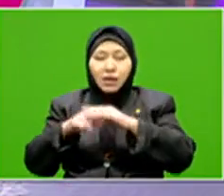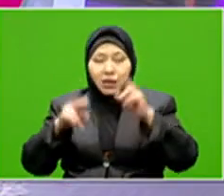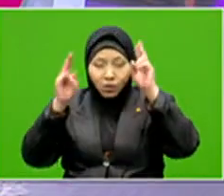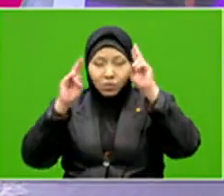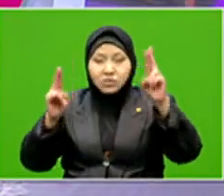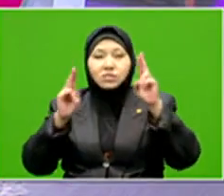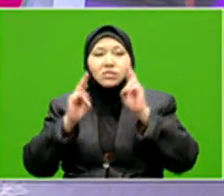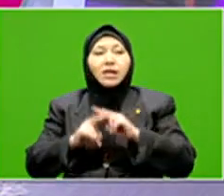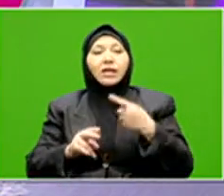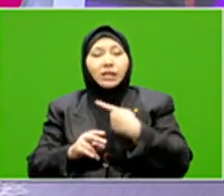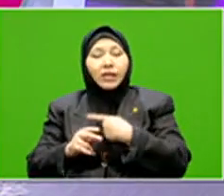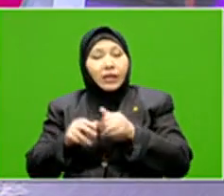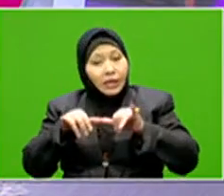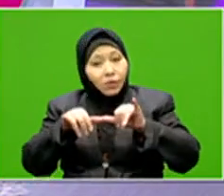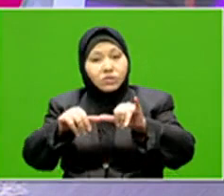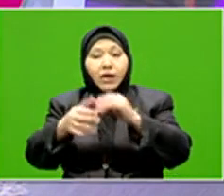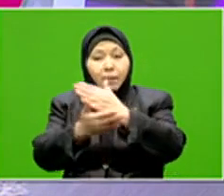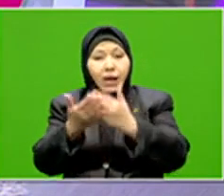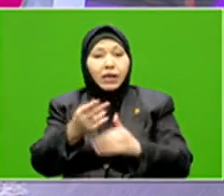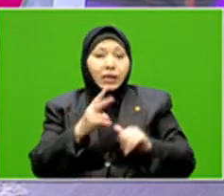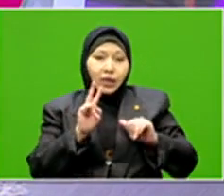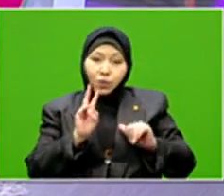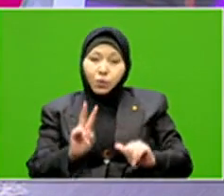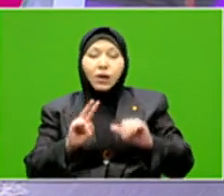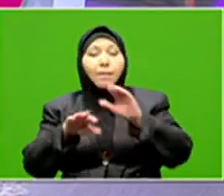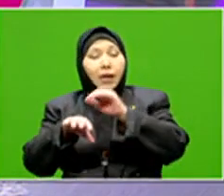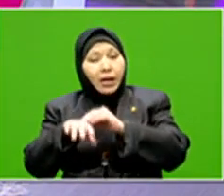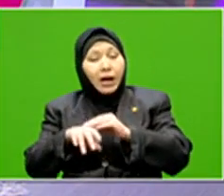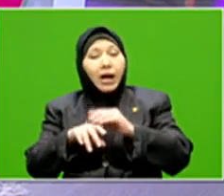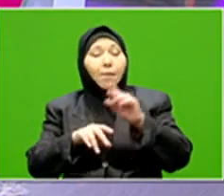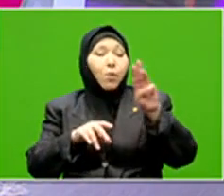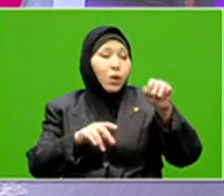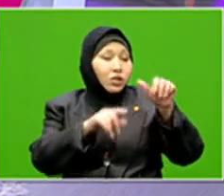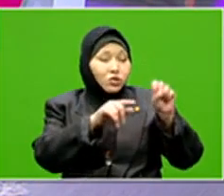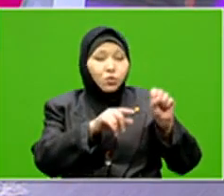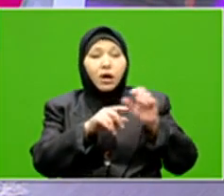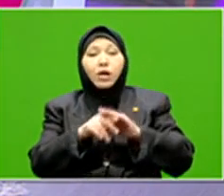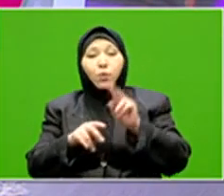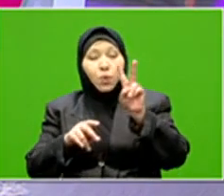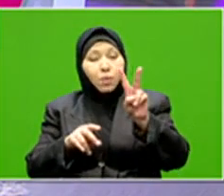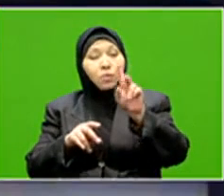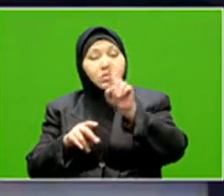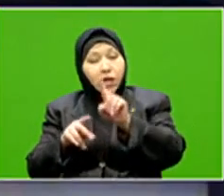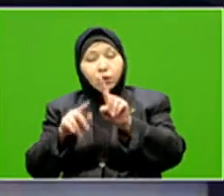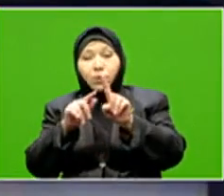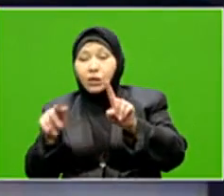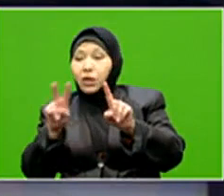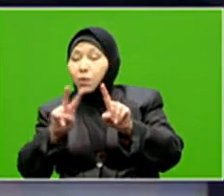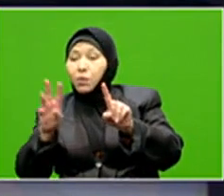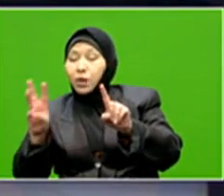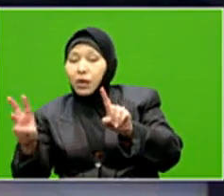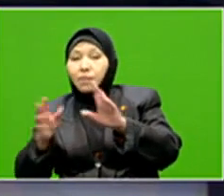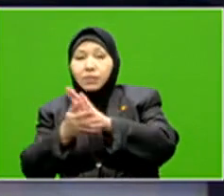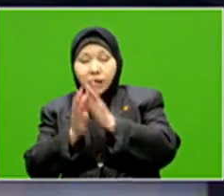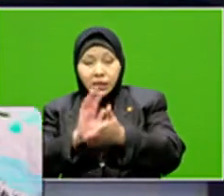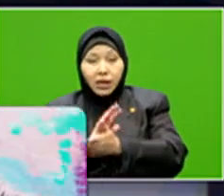Kita meneruskan bahagian kedua kita, ya, ulang kaji kita daripada halaman 231 hingga 236 bersama Al-Fadhil Ustaz Syamsul Hakim Abdul